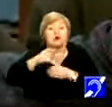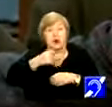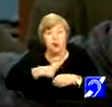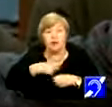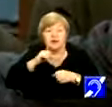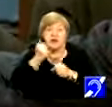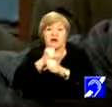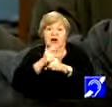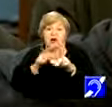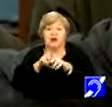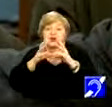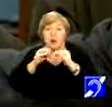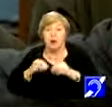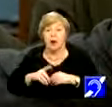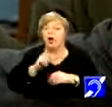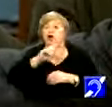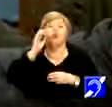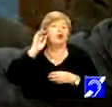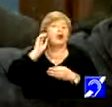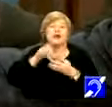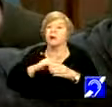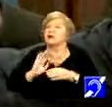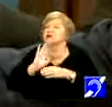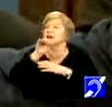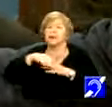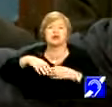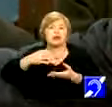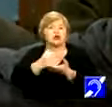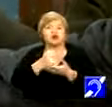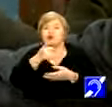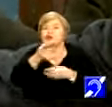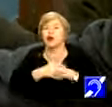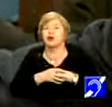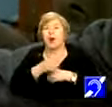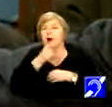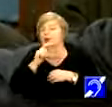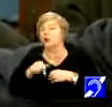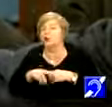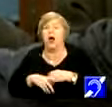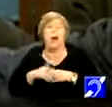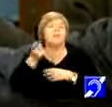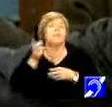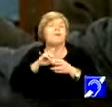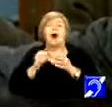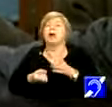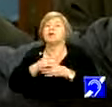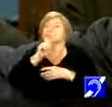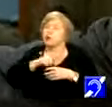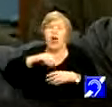sunt de acord să depășim deficitul bugetar asumat anul acesta, din contră. Cred că trebuie să fim mult mai ambițioși